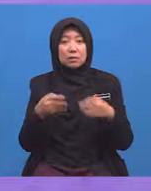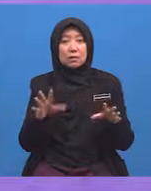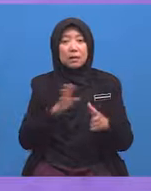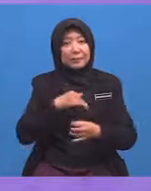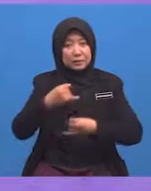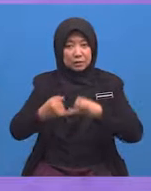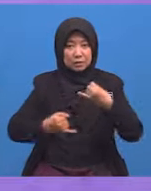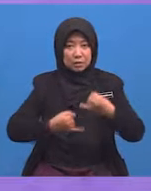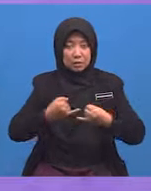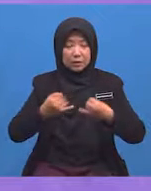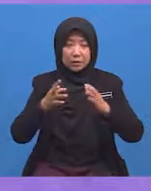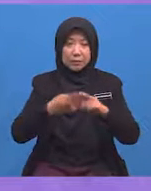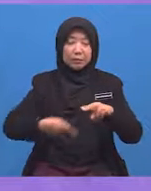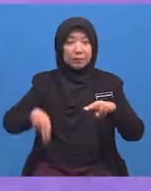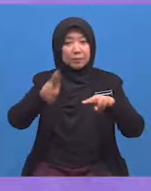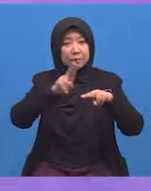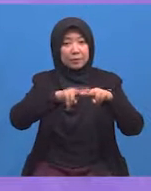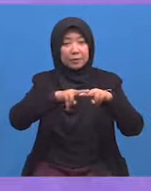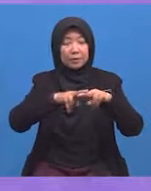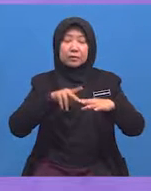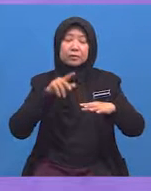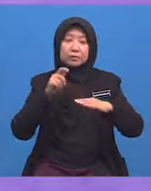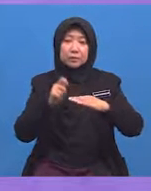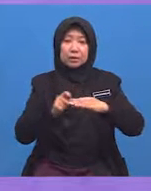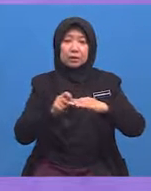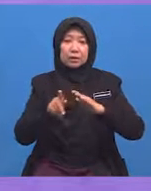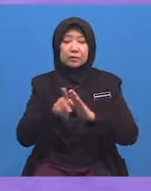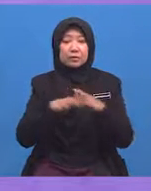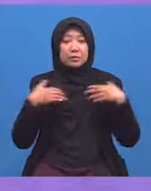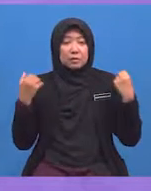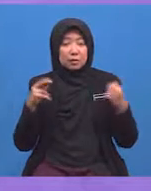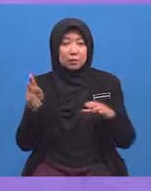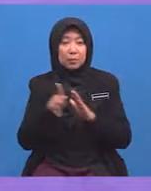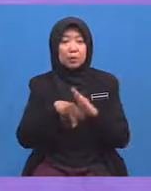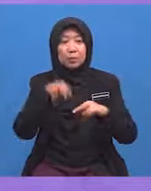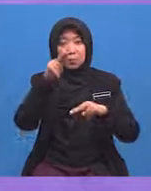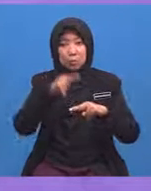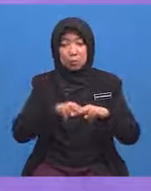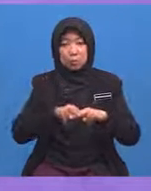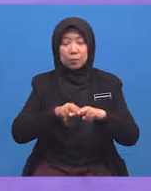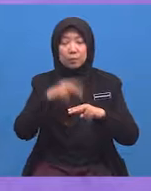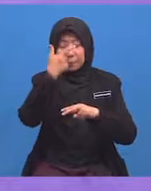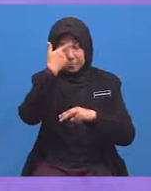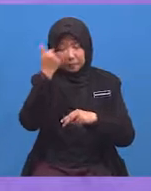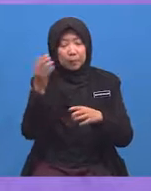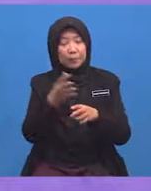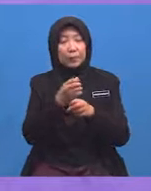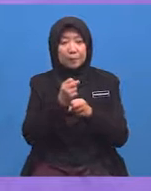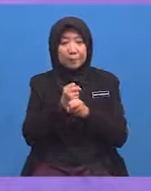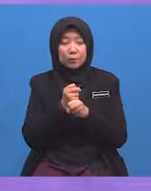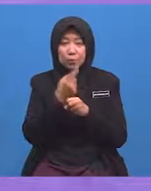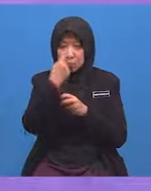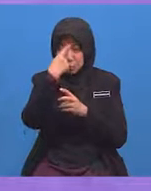berjaya meningkatkan taraf kesihatan penduduk kerana penduduk dapat